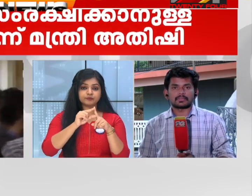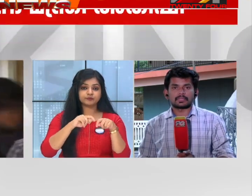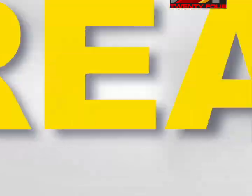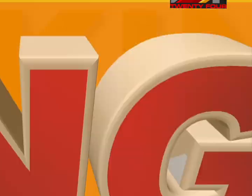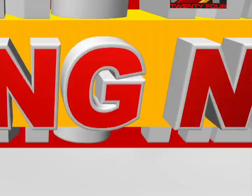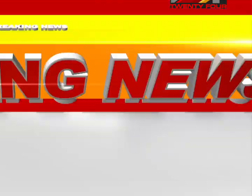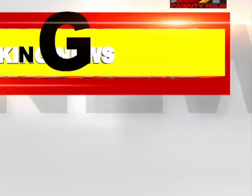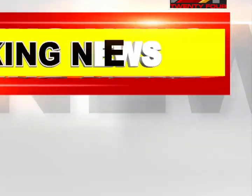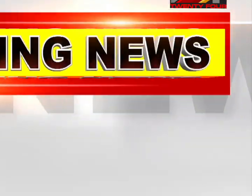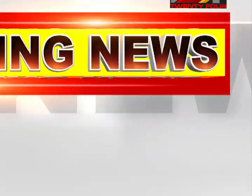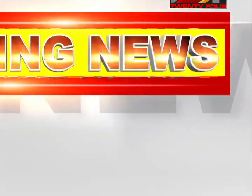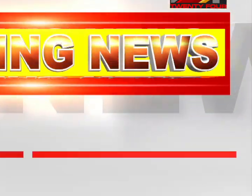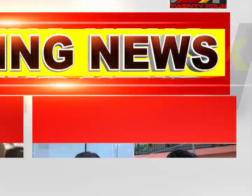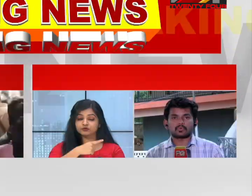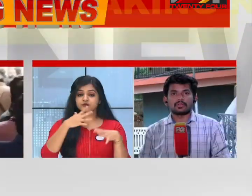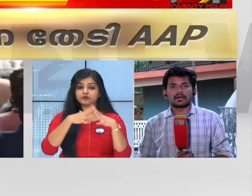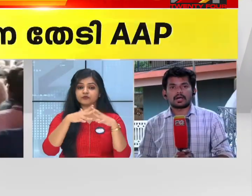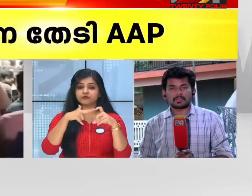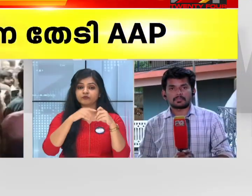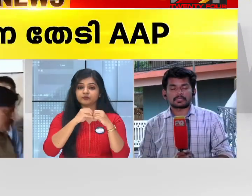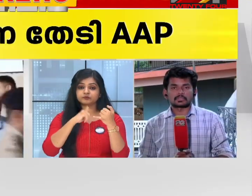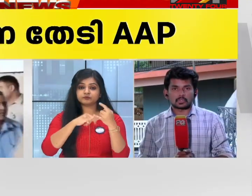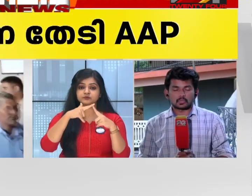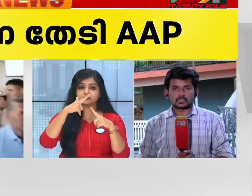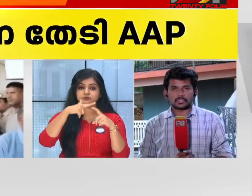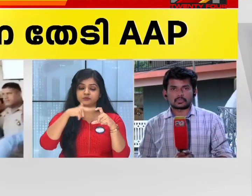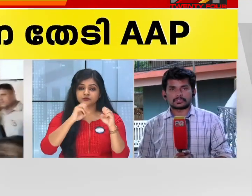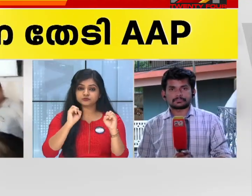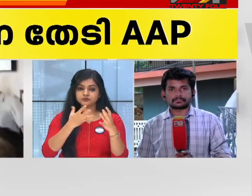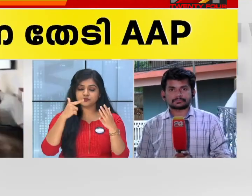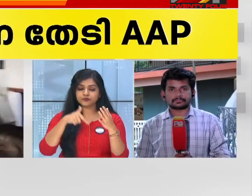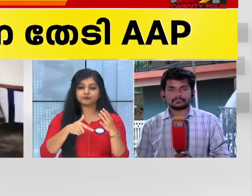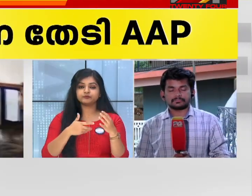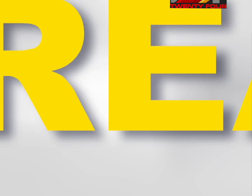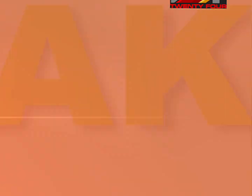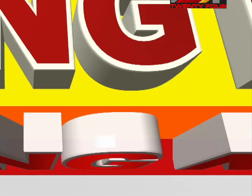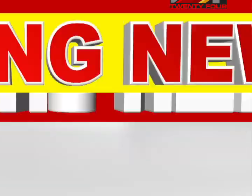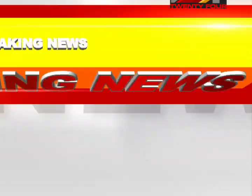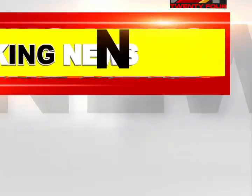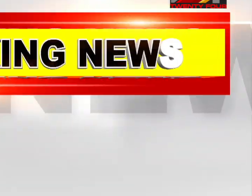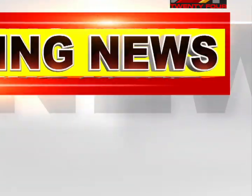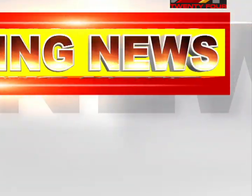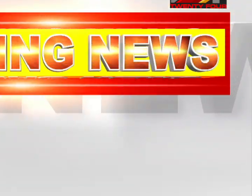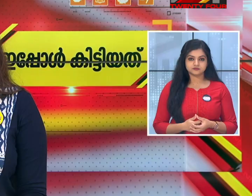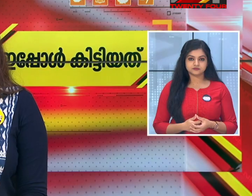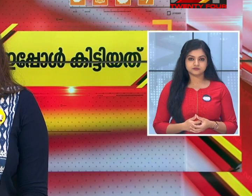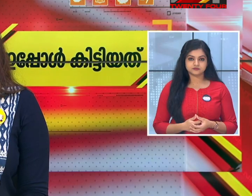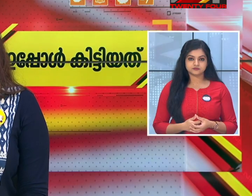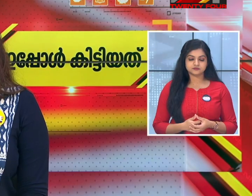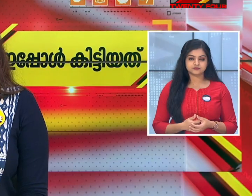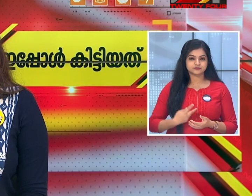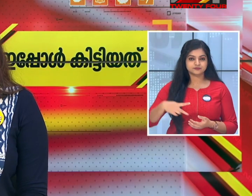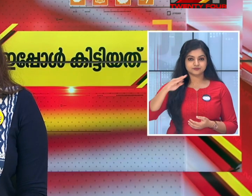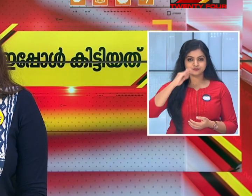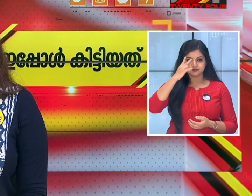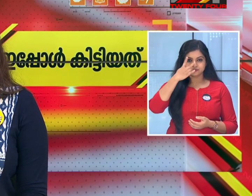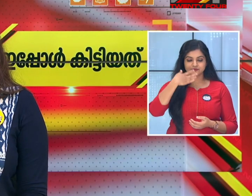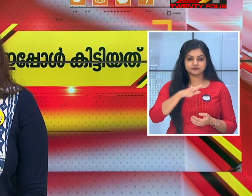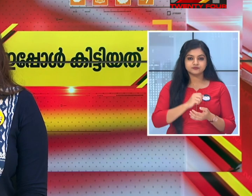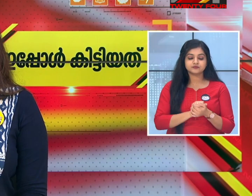ഇന്ന് അതിനൊരു വെബ്സൈറ്റ് തന്നെ ആരംഭിച്ചാണ് ഇപ്പോൾ ആം ആദ്മി പാർട്ടി തുടക്കം കുറിച്ചിരിക്കുന്നത്. നിതിൻ അംബുജനാണ് വിവരങ്ങൾ നൽകിയത്. ഇപ്പോൾ കിട്ടിയത്